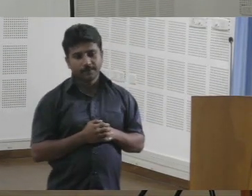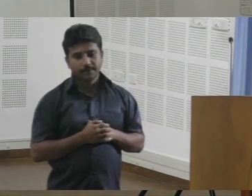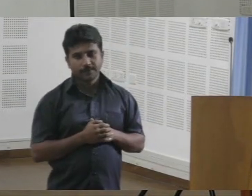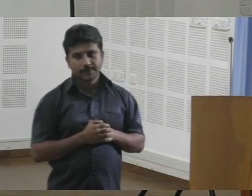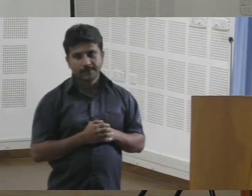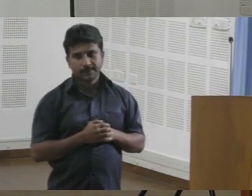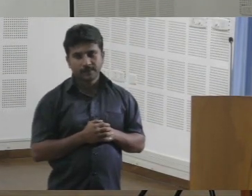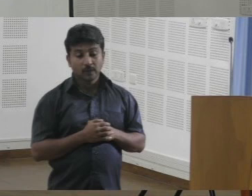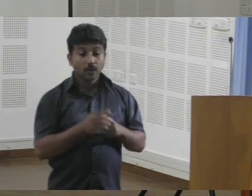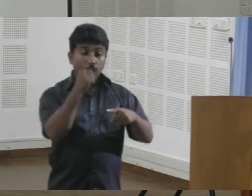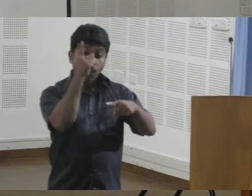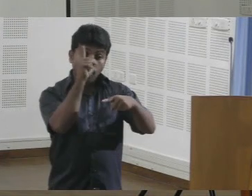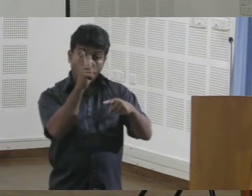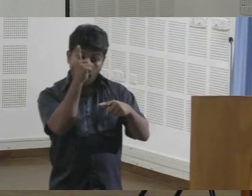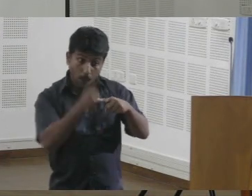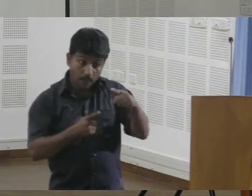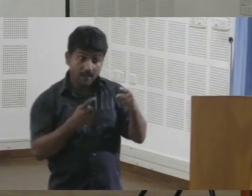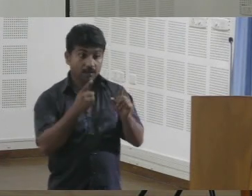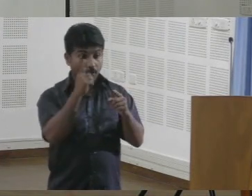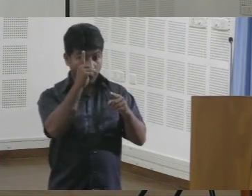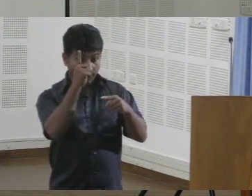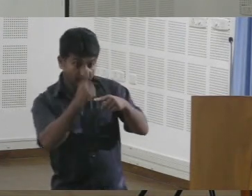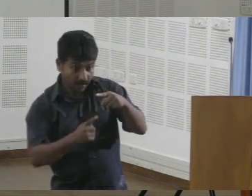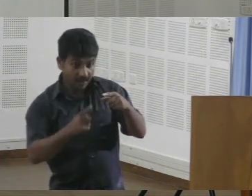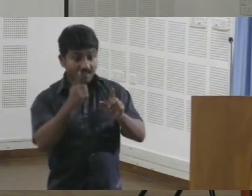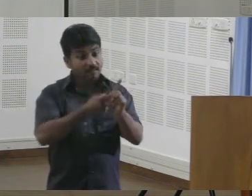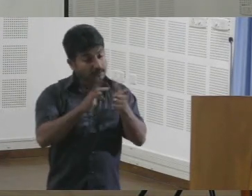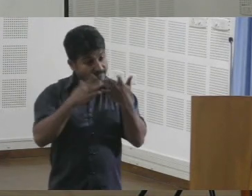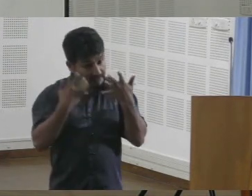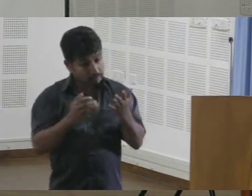ഇപ്പോൾ 1.5 വർഷം കഴിഞ്ഞപ്പോഴേക്കും അദ്വൈത്